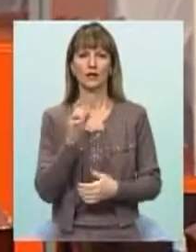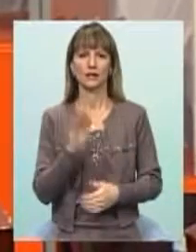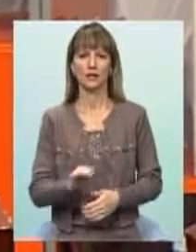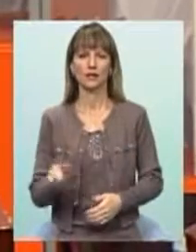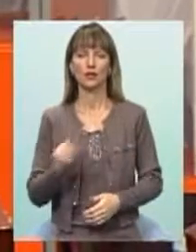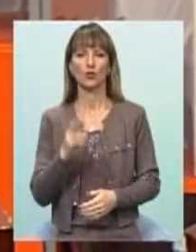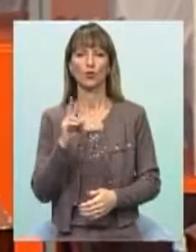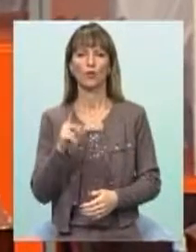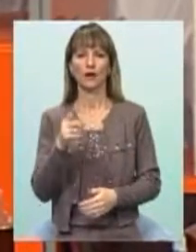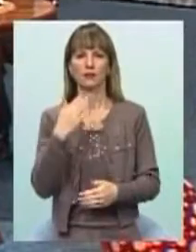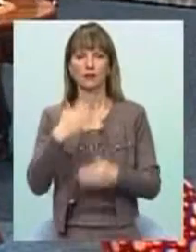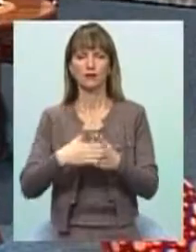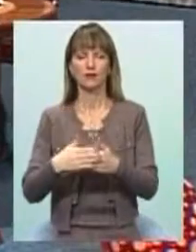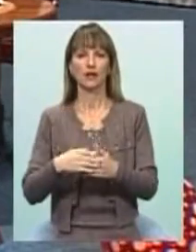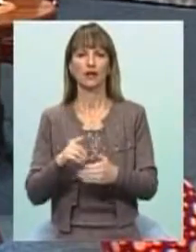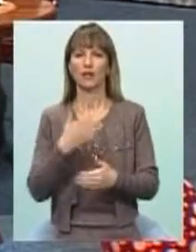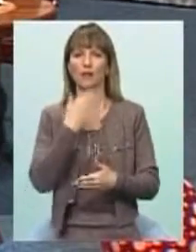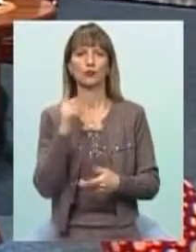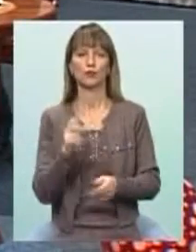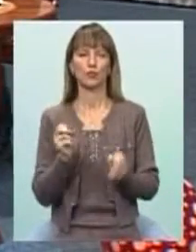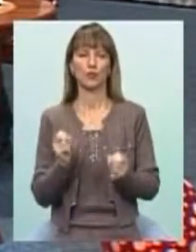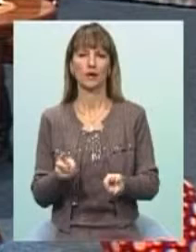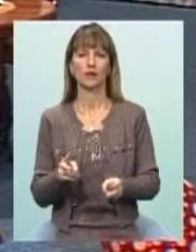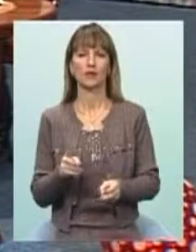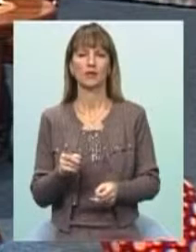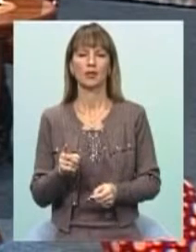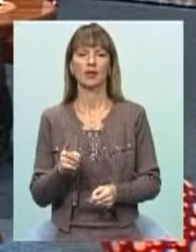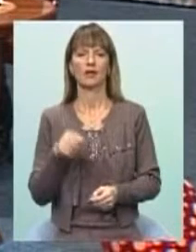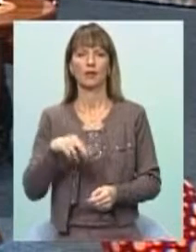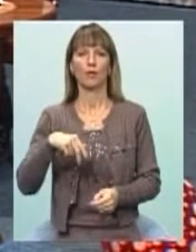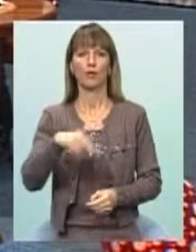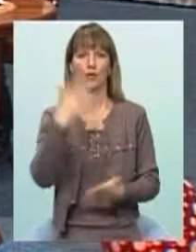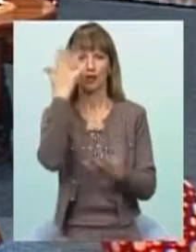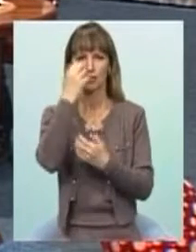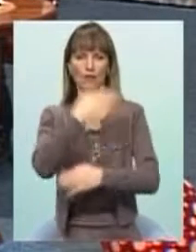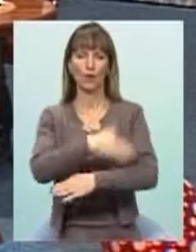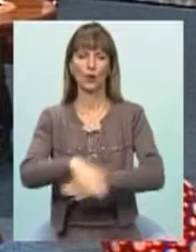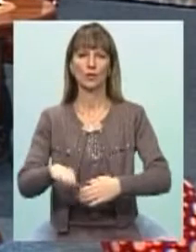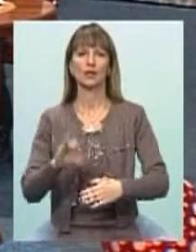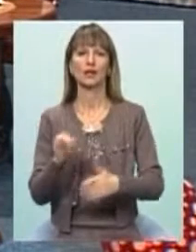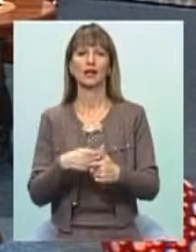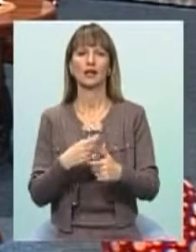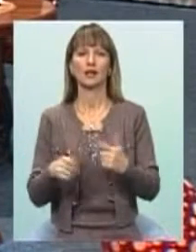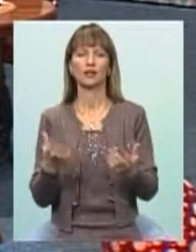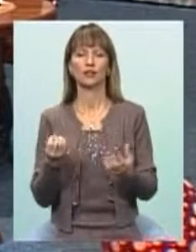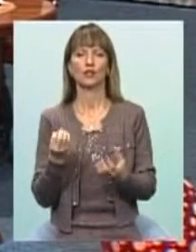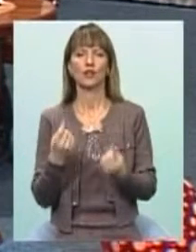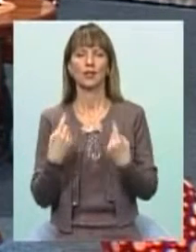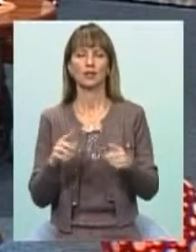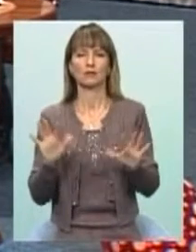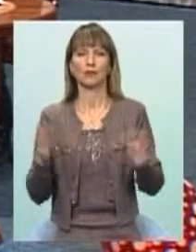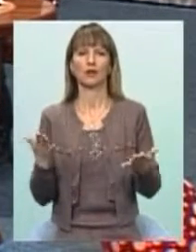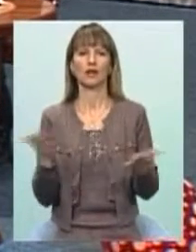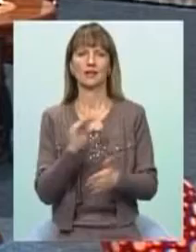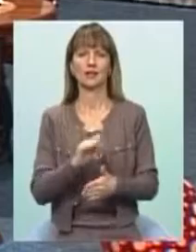їх застерегти від якогось певного лиха. Наприклад, від тих же самих походеньок, нічних вулиць або ще якихось таких пригод,